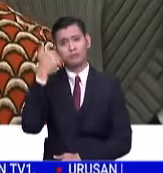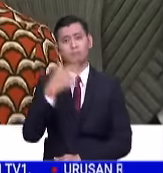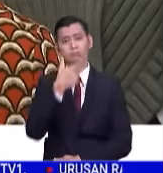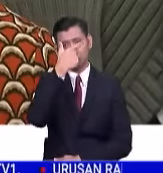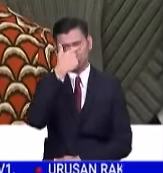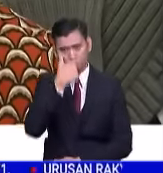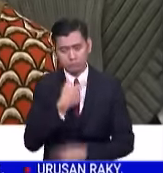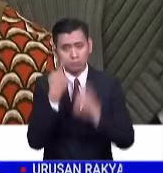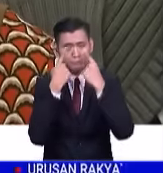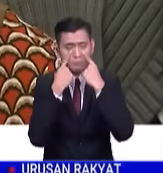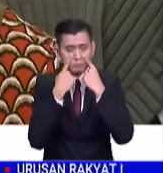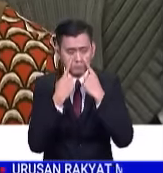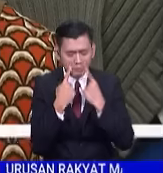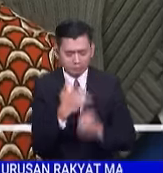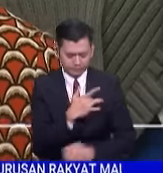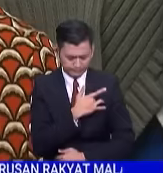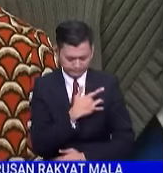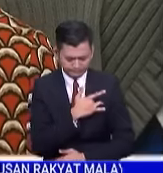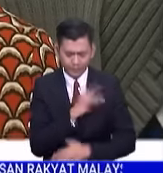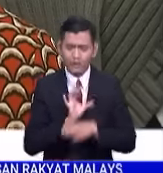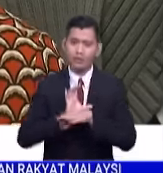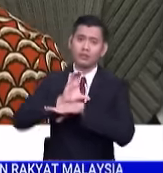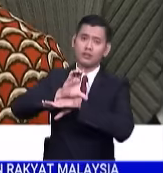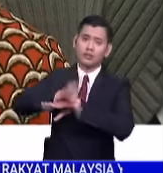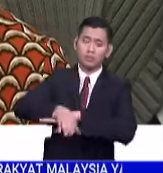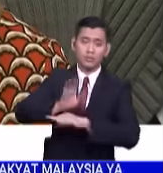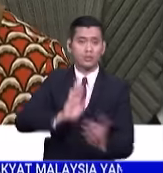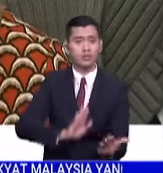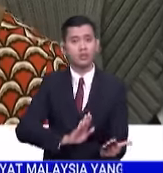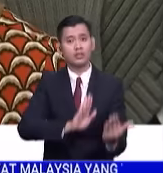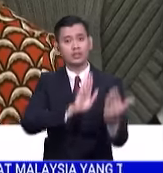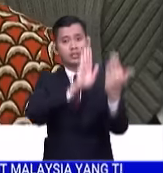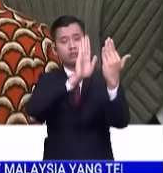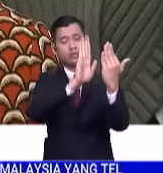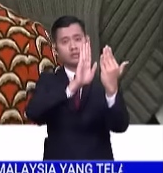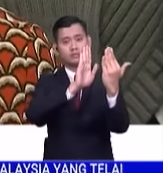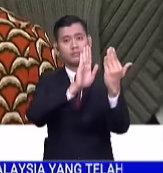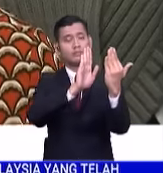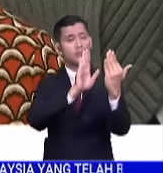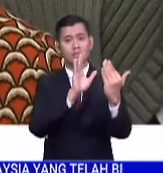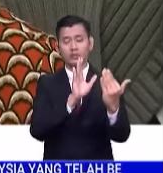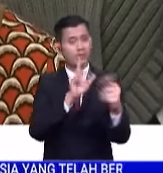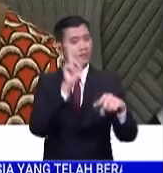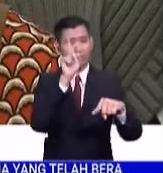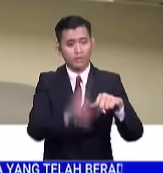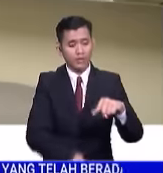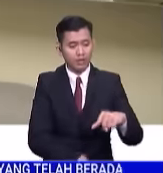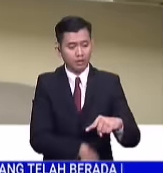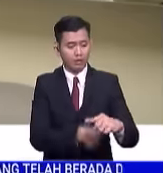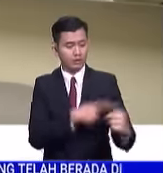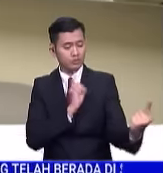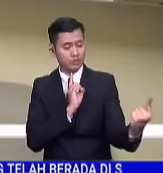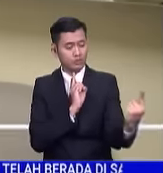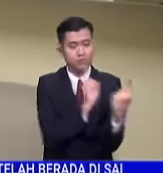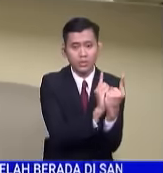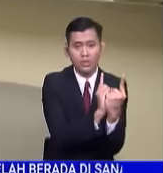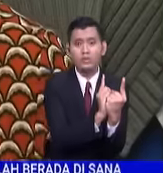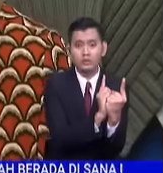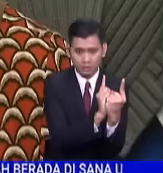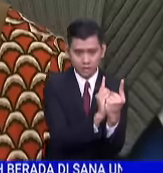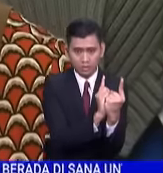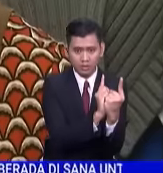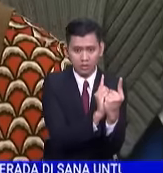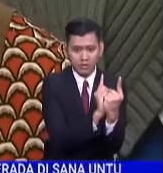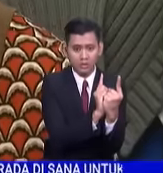Kesedihan, penderitaan yang paksa dialami apabila you tak dapat jumpa ahli keluarga dan you cuma